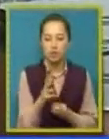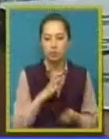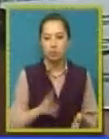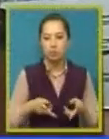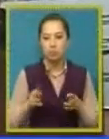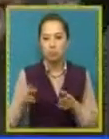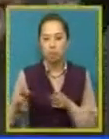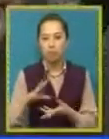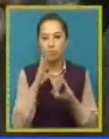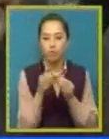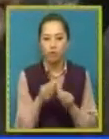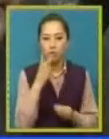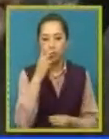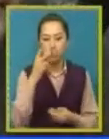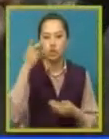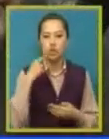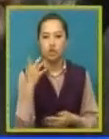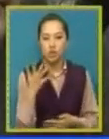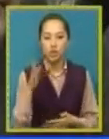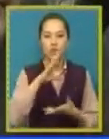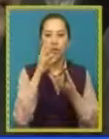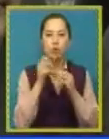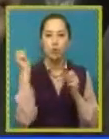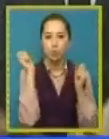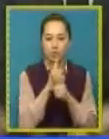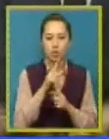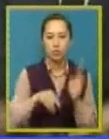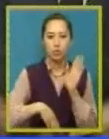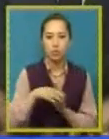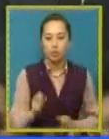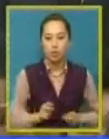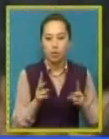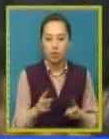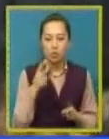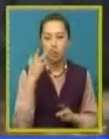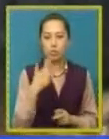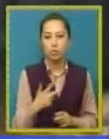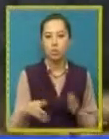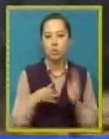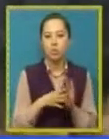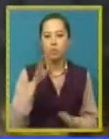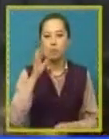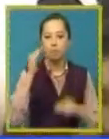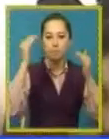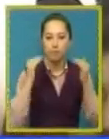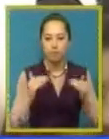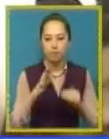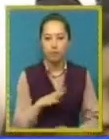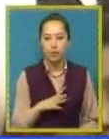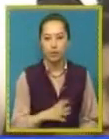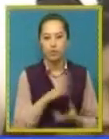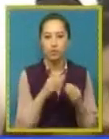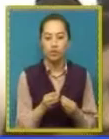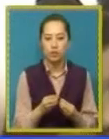Баяндама бойынша бәрі жақсы. Қылмыс 30%-ға төмендепті. Бас аяғы 15 шақты ауданның тұрғындары сауалын қойып, жауап